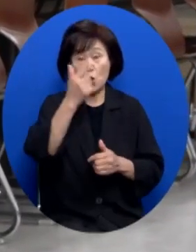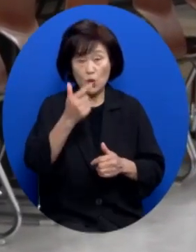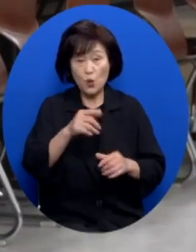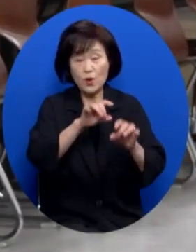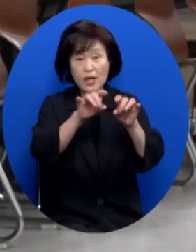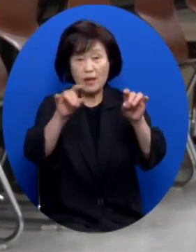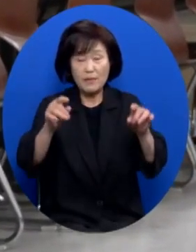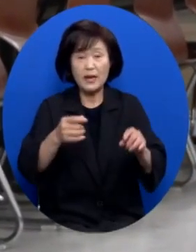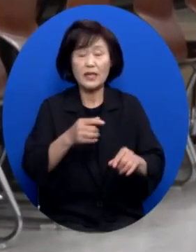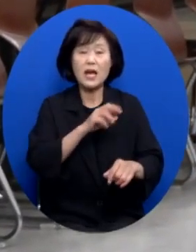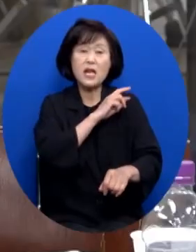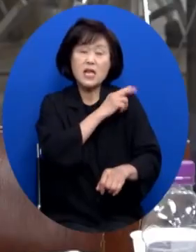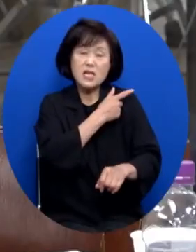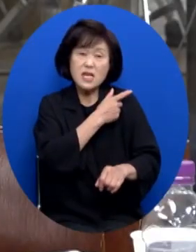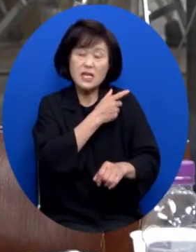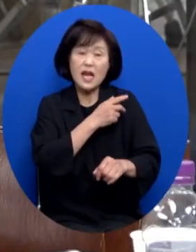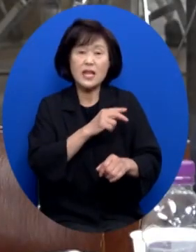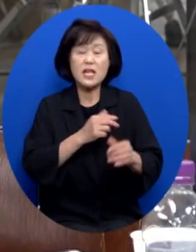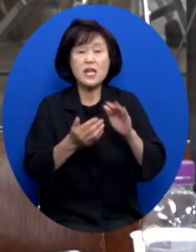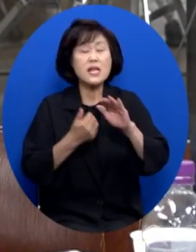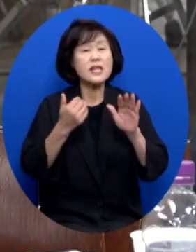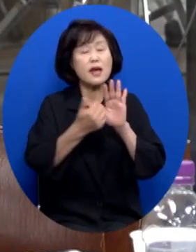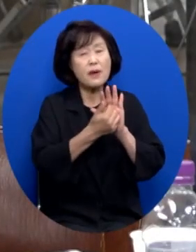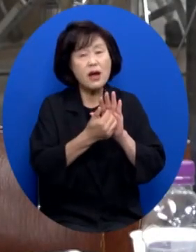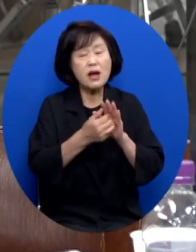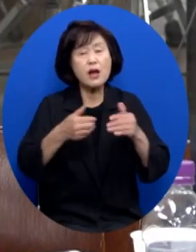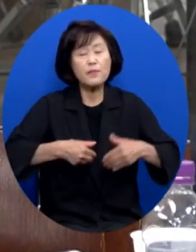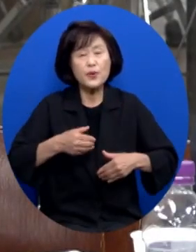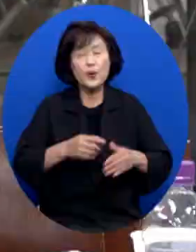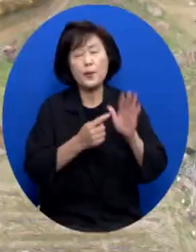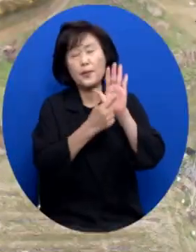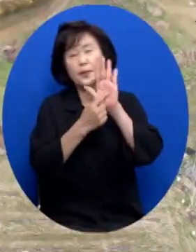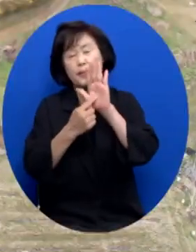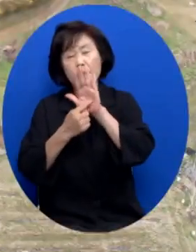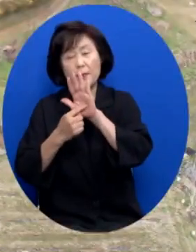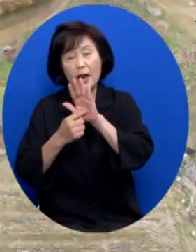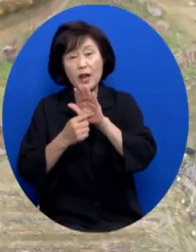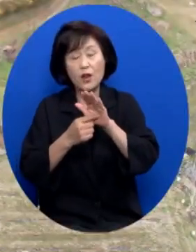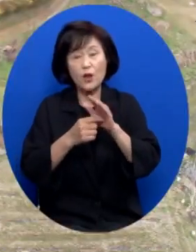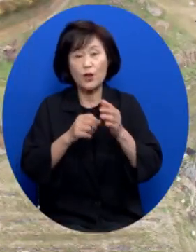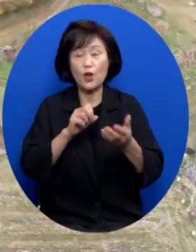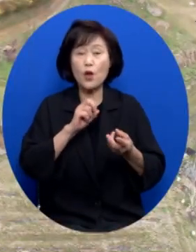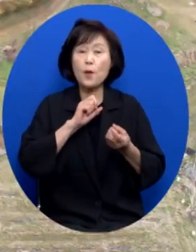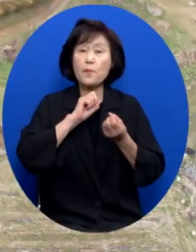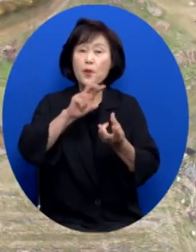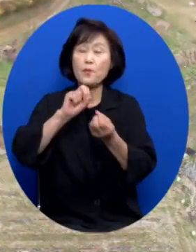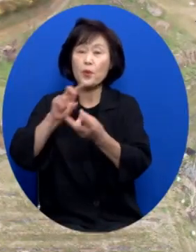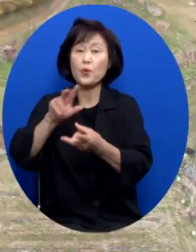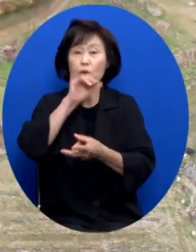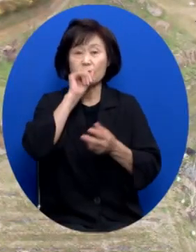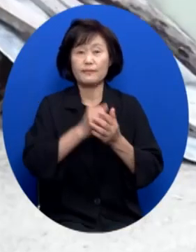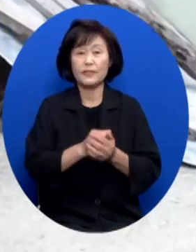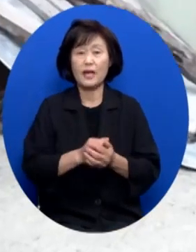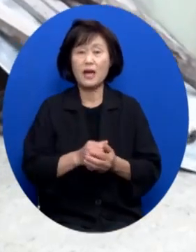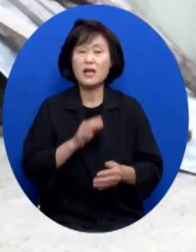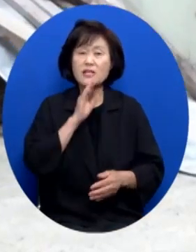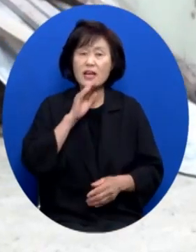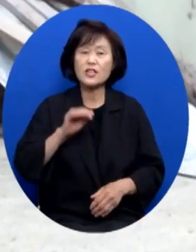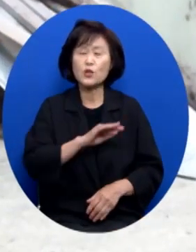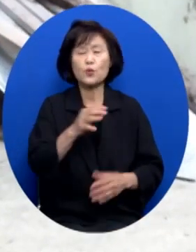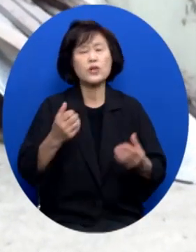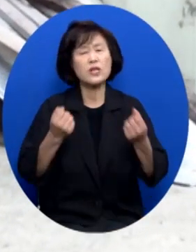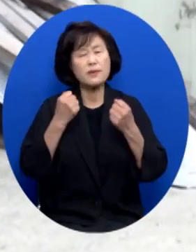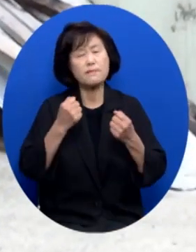이단 예방센터 필요성을 알리는 요청 공문도 발송했습니다. 사실은 저희 힘으로는